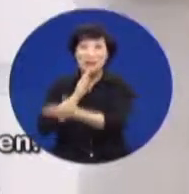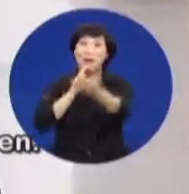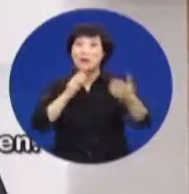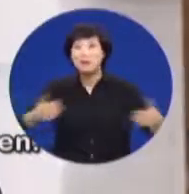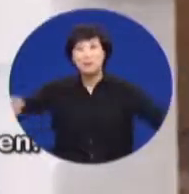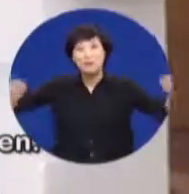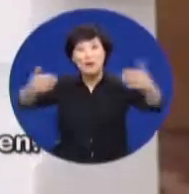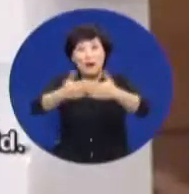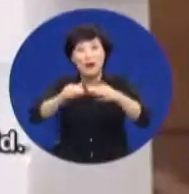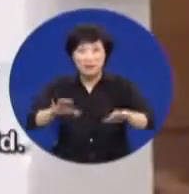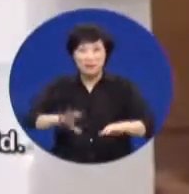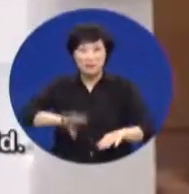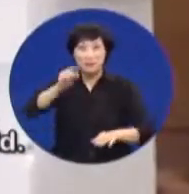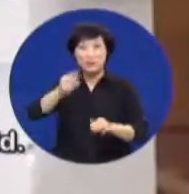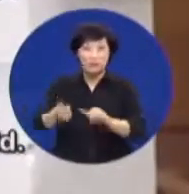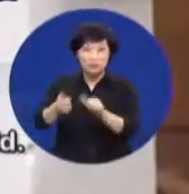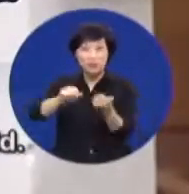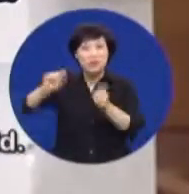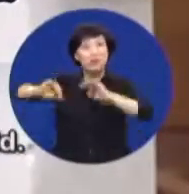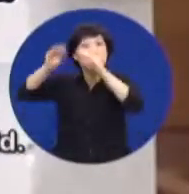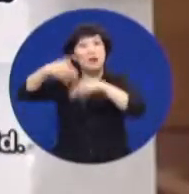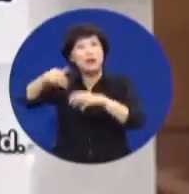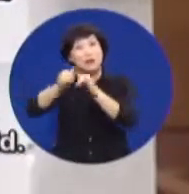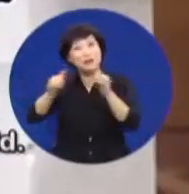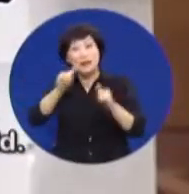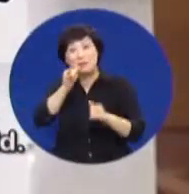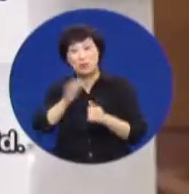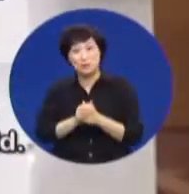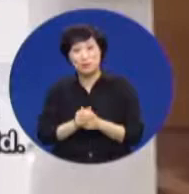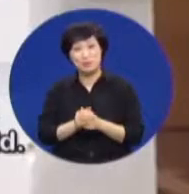앞에 죽어서 천국 간 사람은 더 많을 것도 없고.